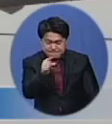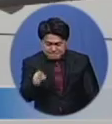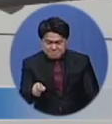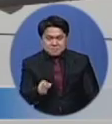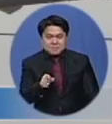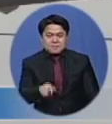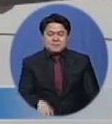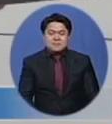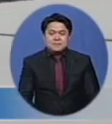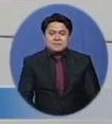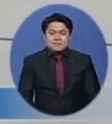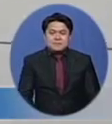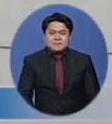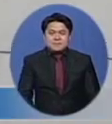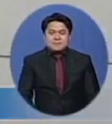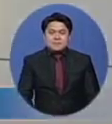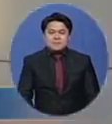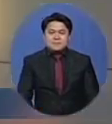됩니다.